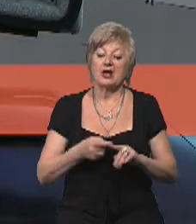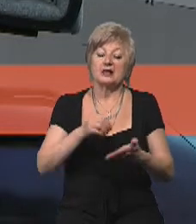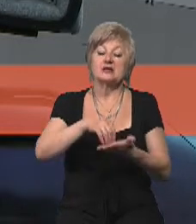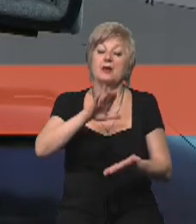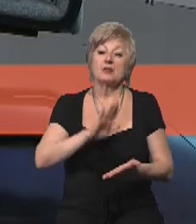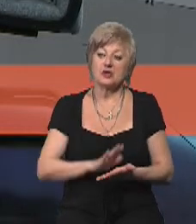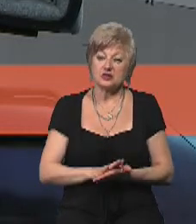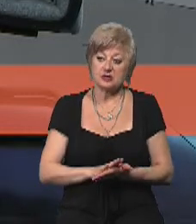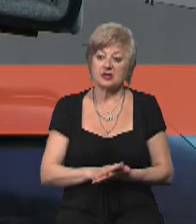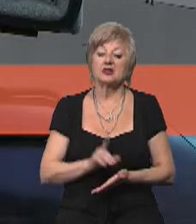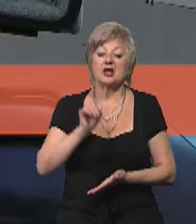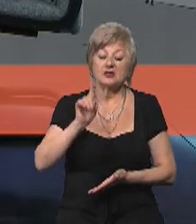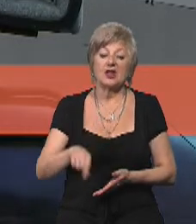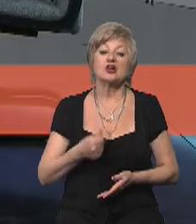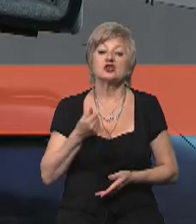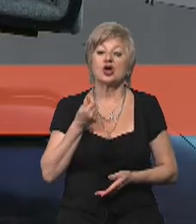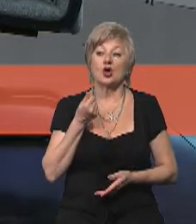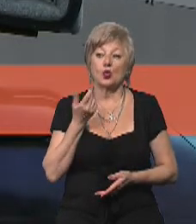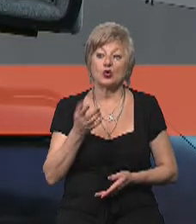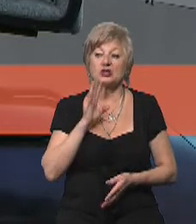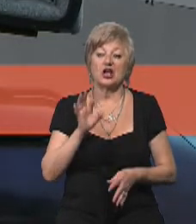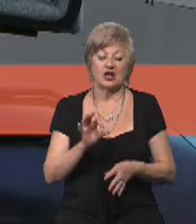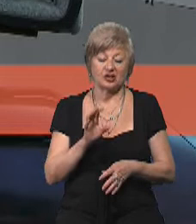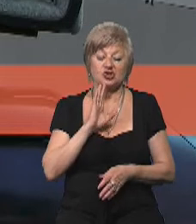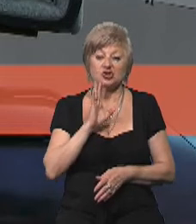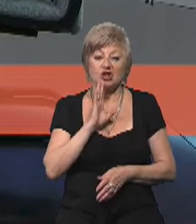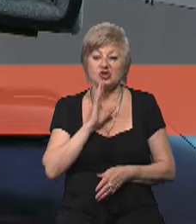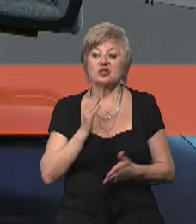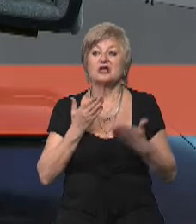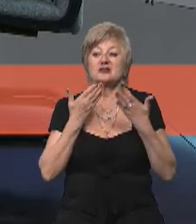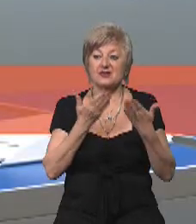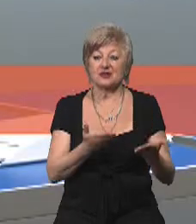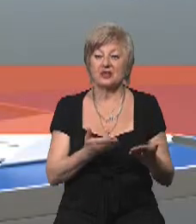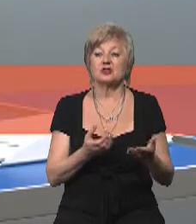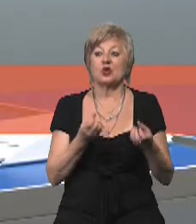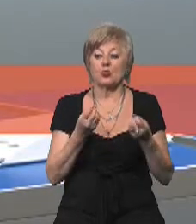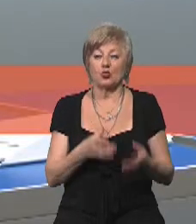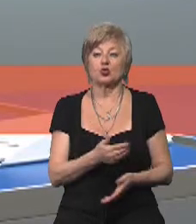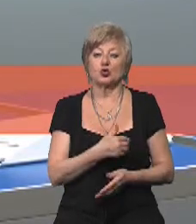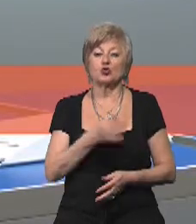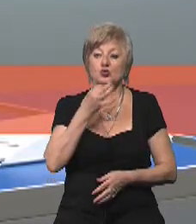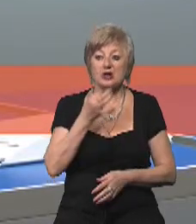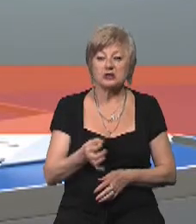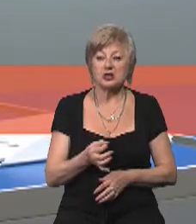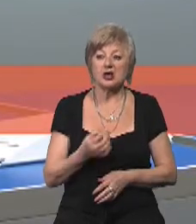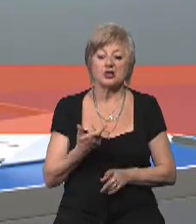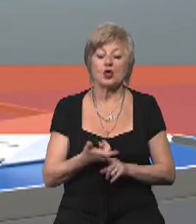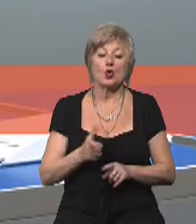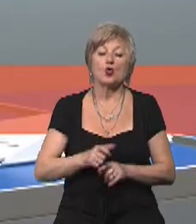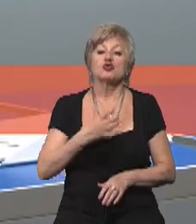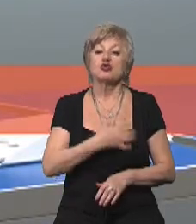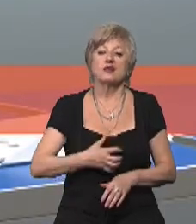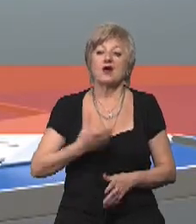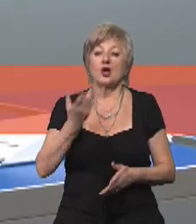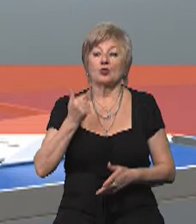і навіть тоді, коли жінка звертається, я хочу просто додати, що дуже важливо, коли